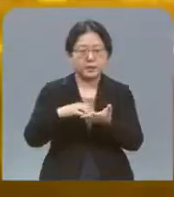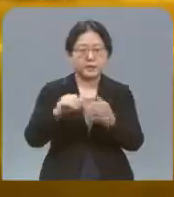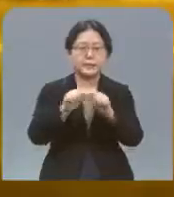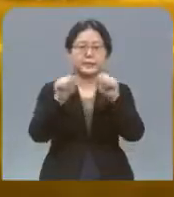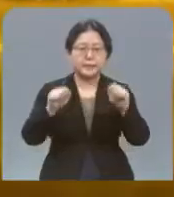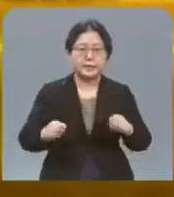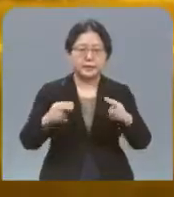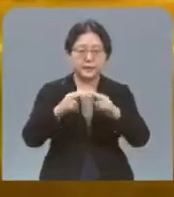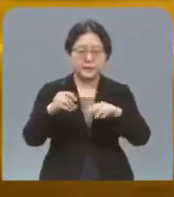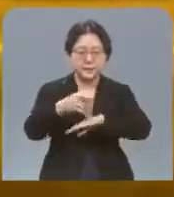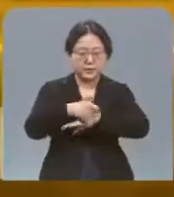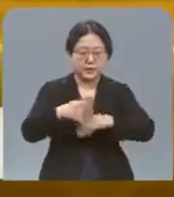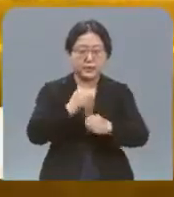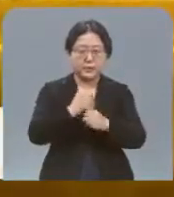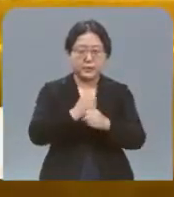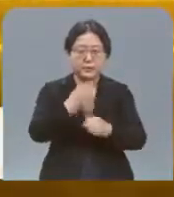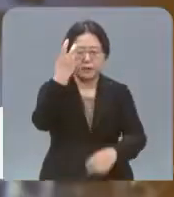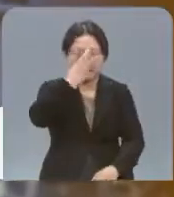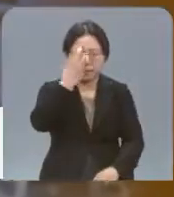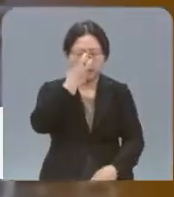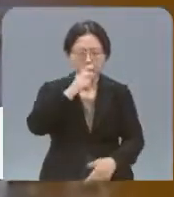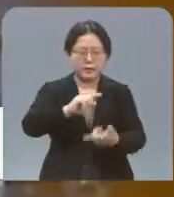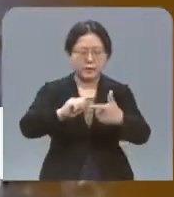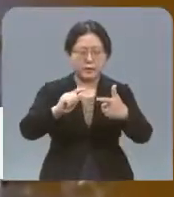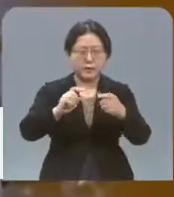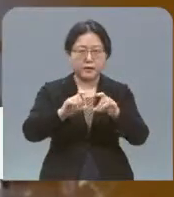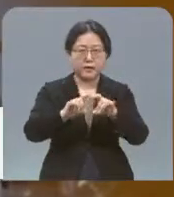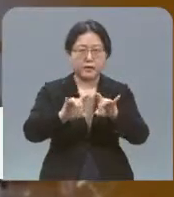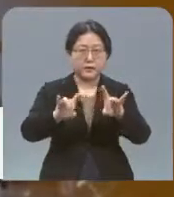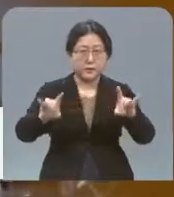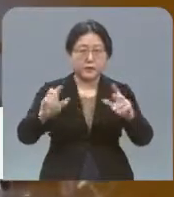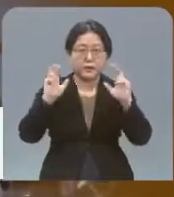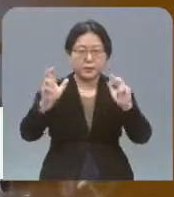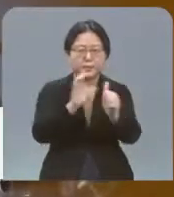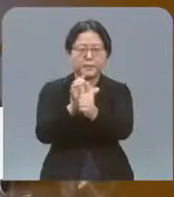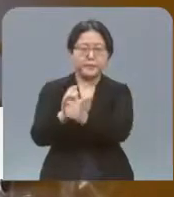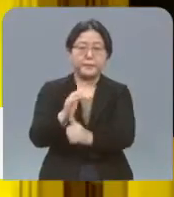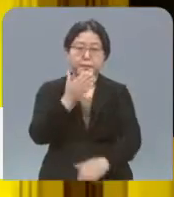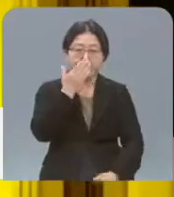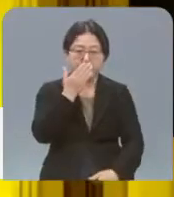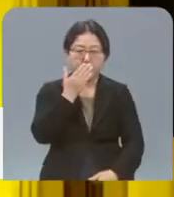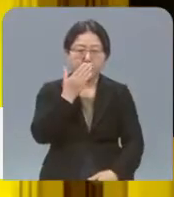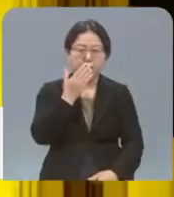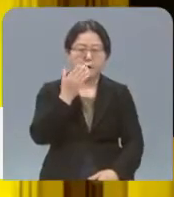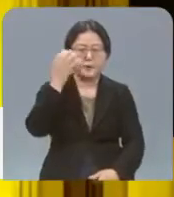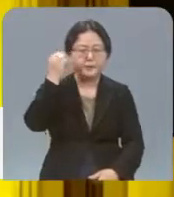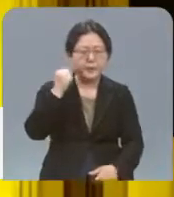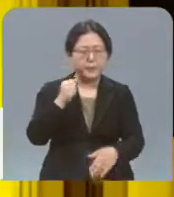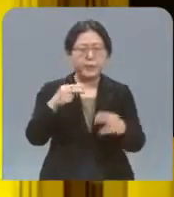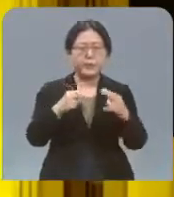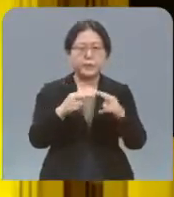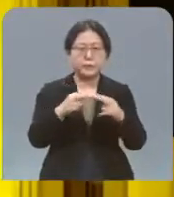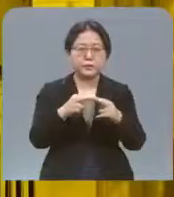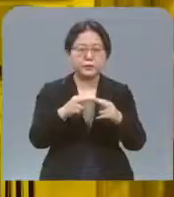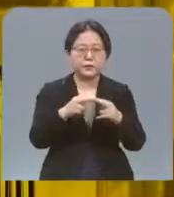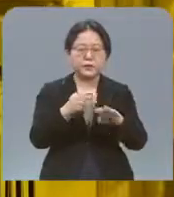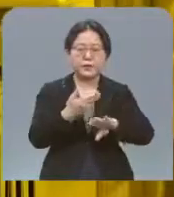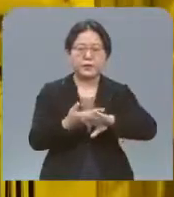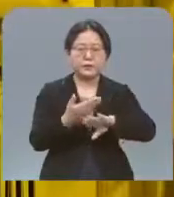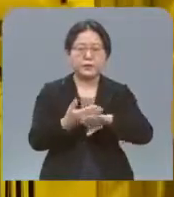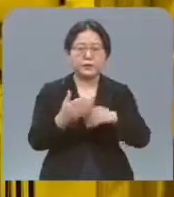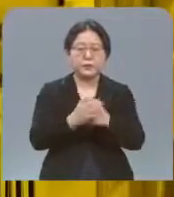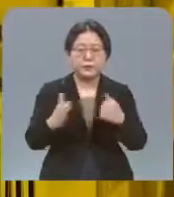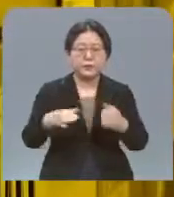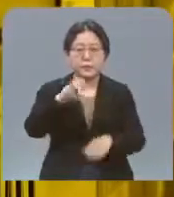반도체는 설계와 생산, 검수 등을 여러 기업이 나눠 맞출 수 있다는 점에서도 메모리 반도체와 차이가 있습니다. 이